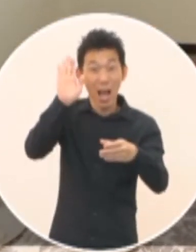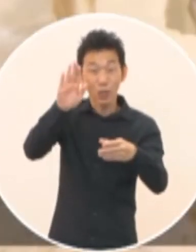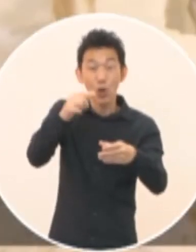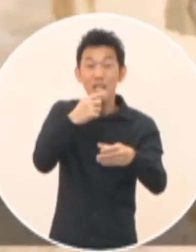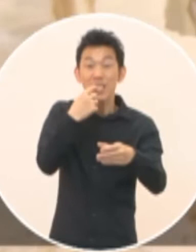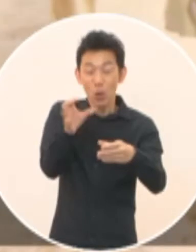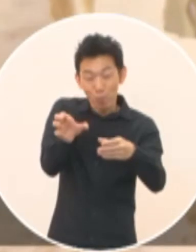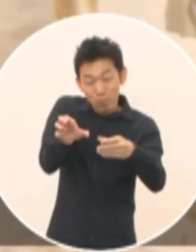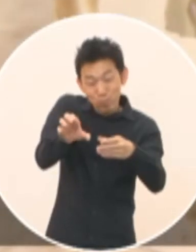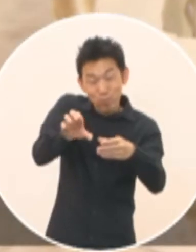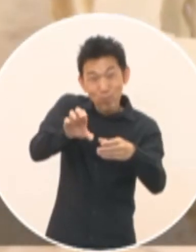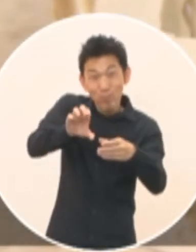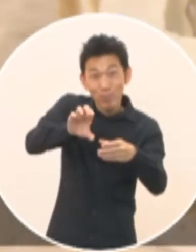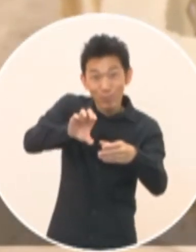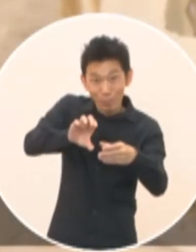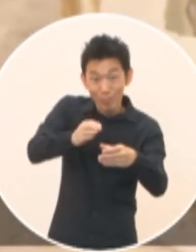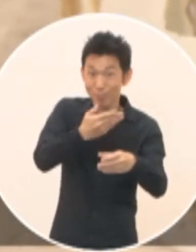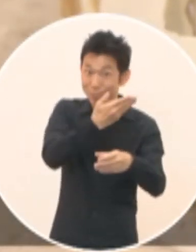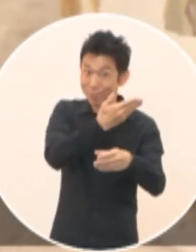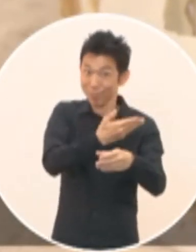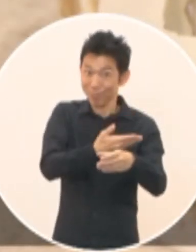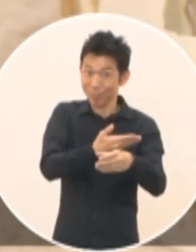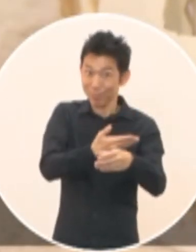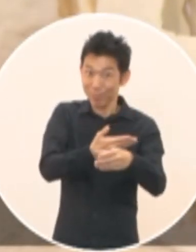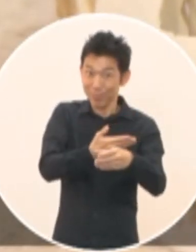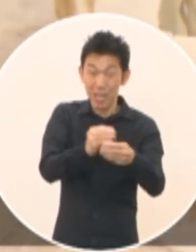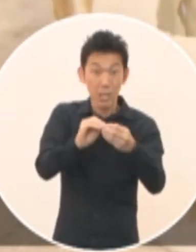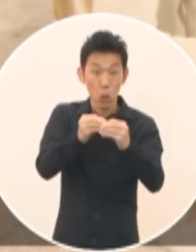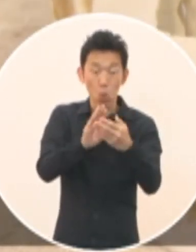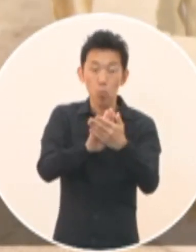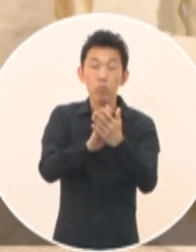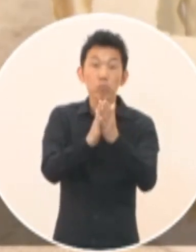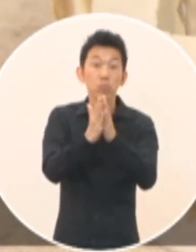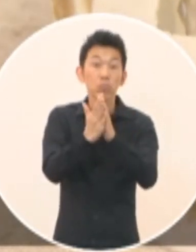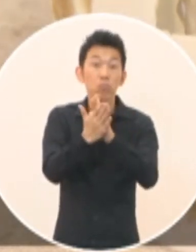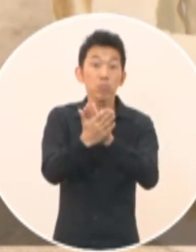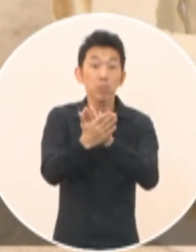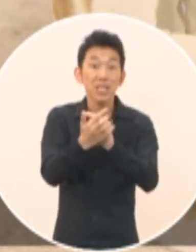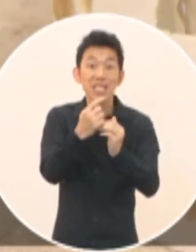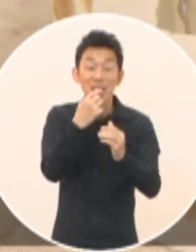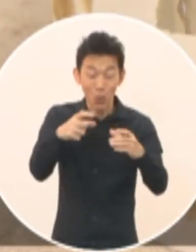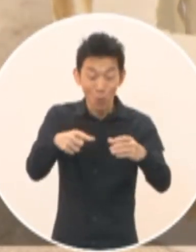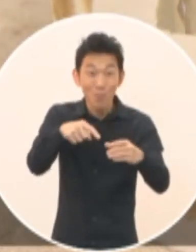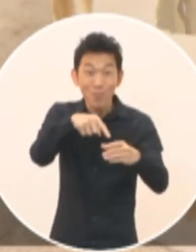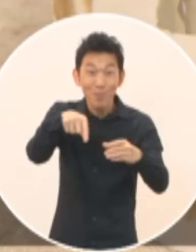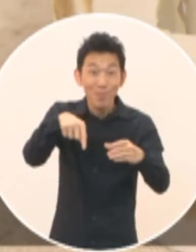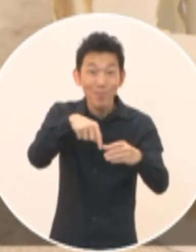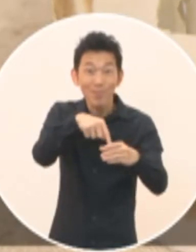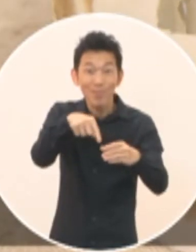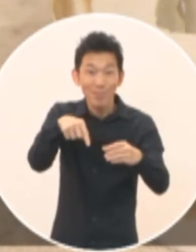を入れると色が徐々に変化して白身が出来上がりました。